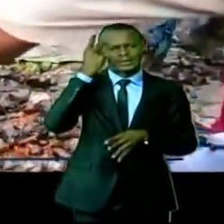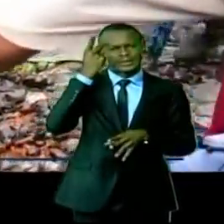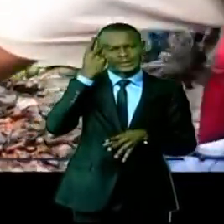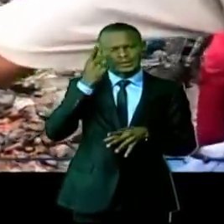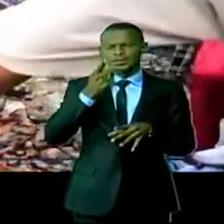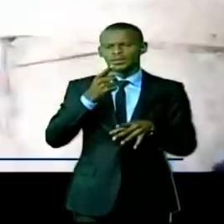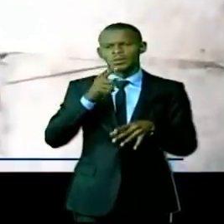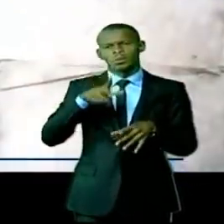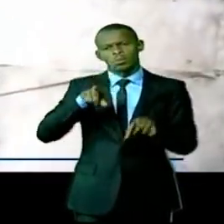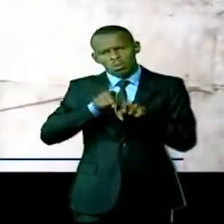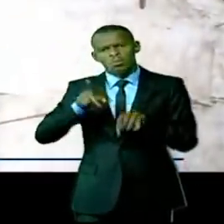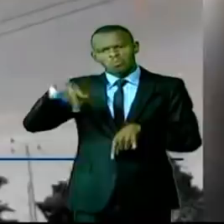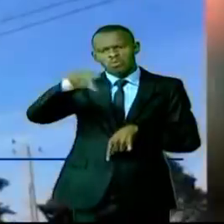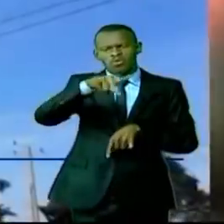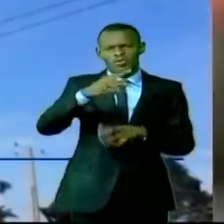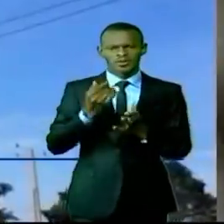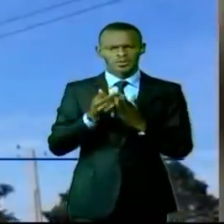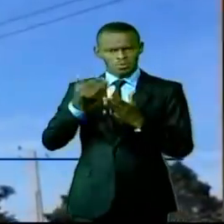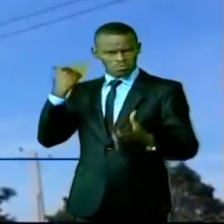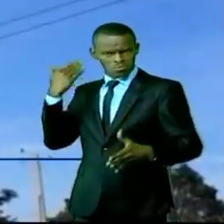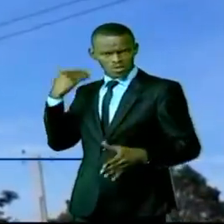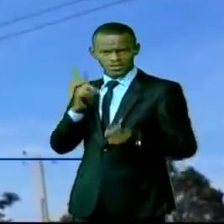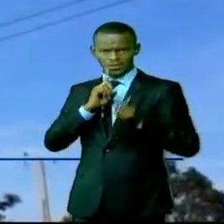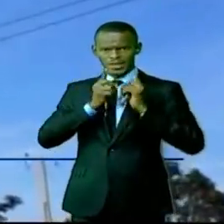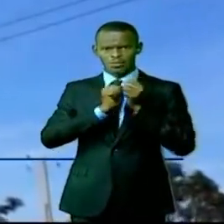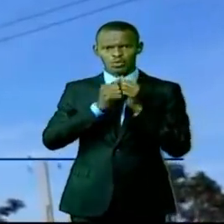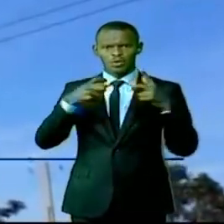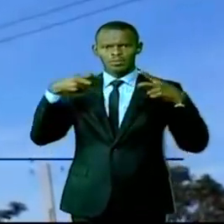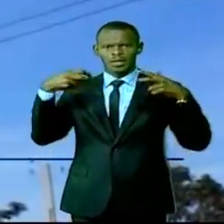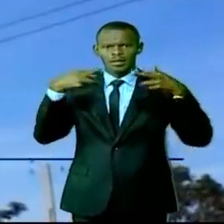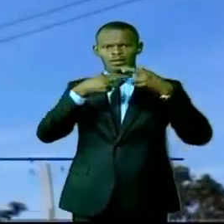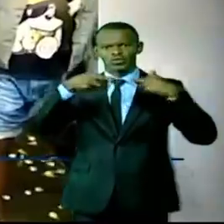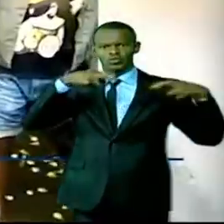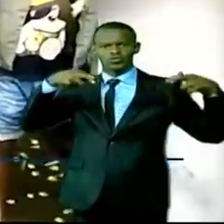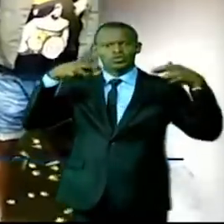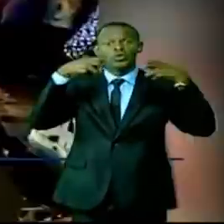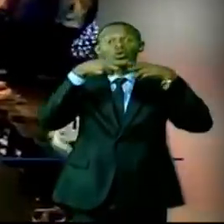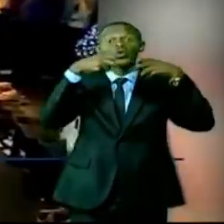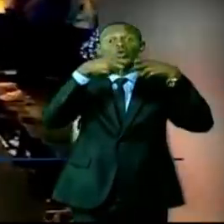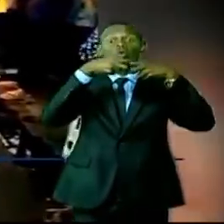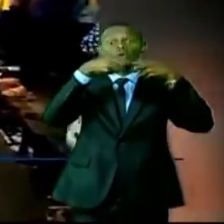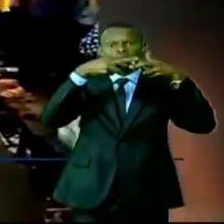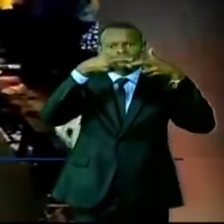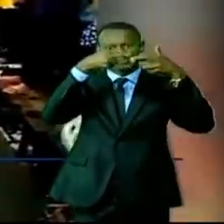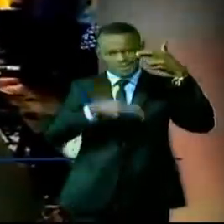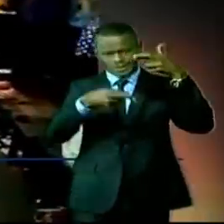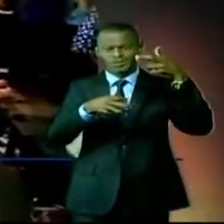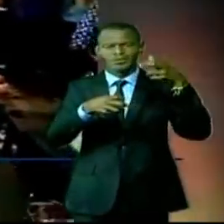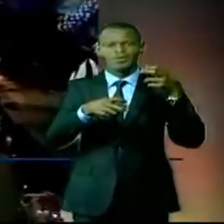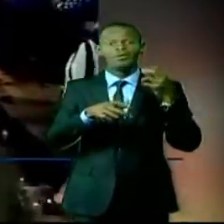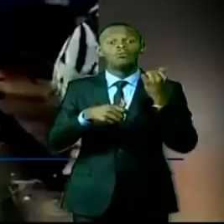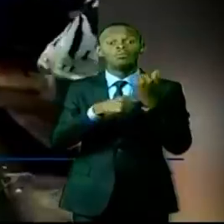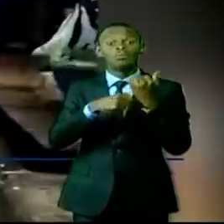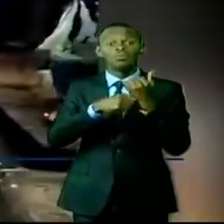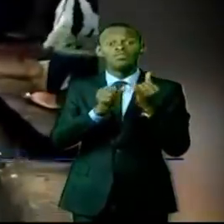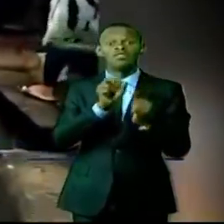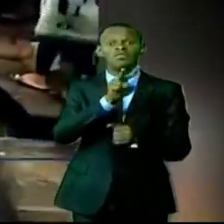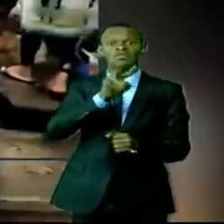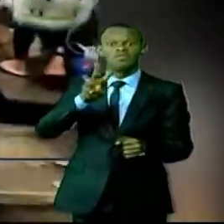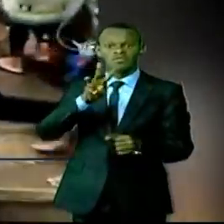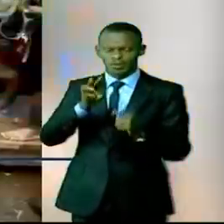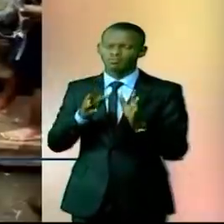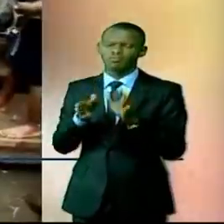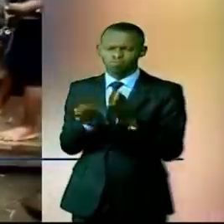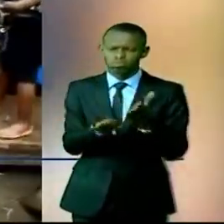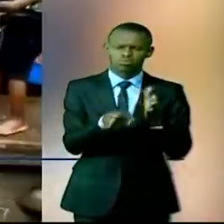dû à la coupure du câble électrique de haute tension qui a causé la mort à 26 personnes et quelques blessés au marché